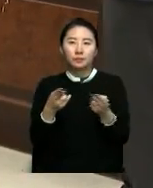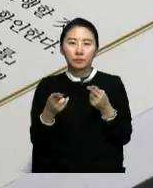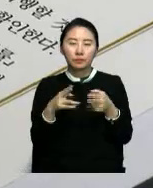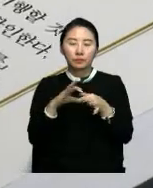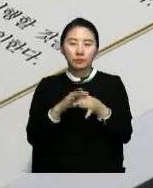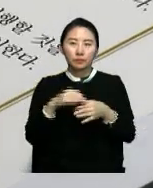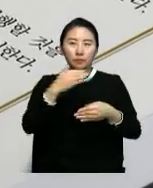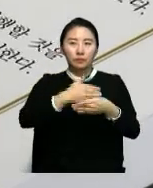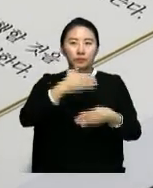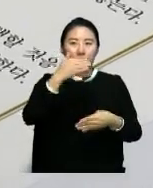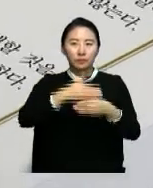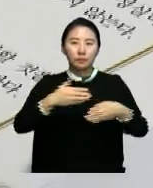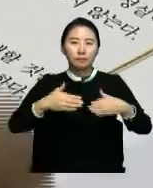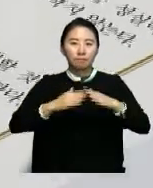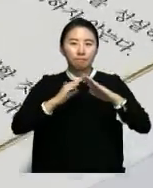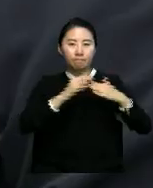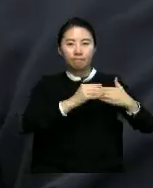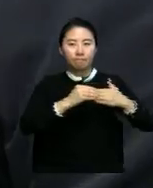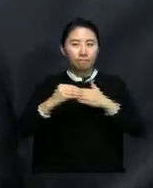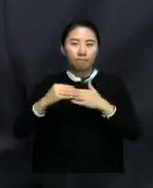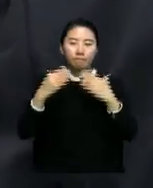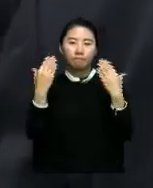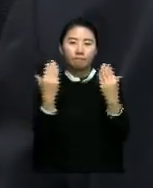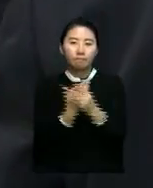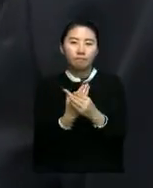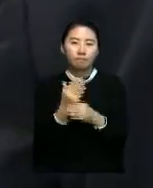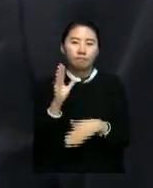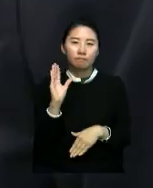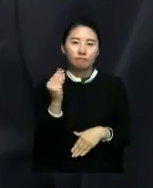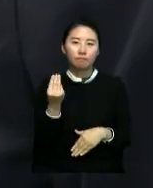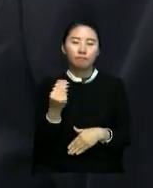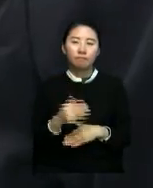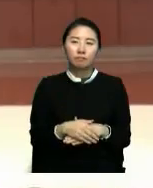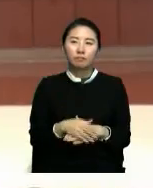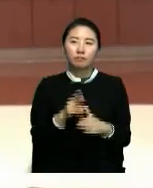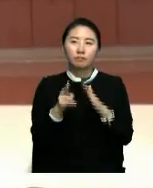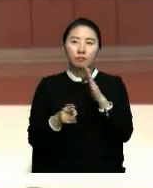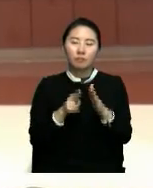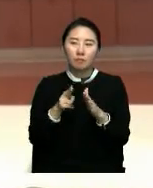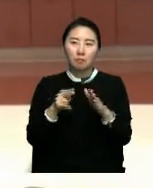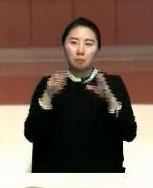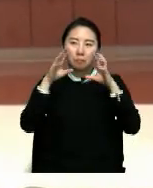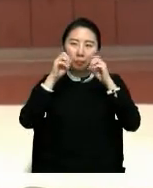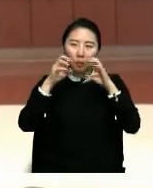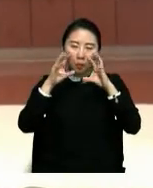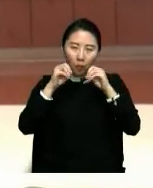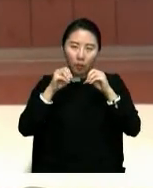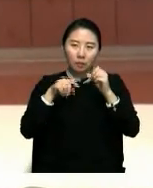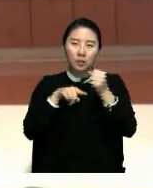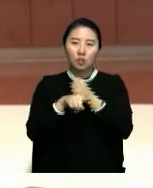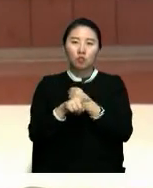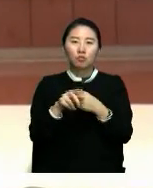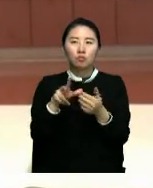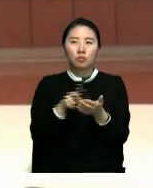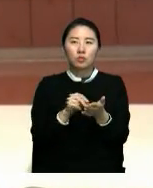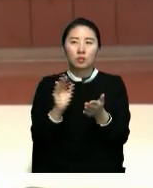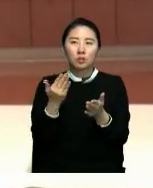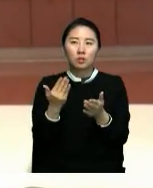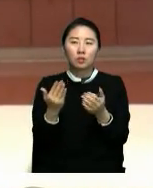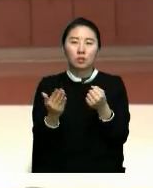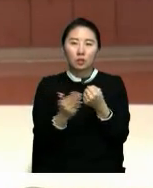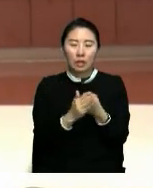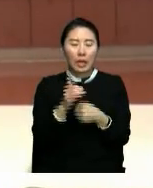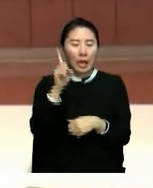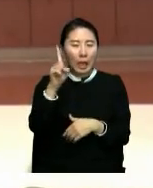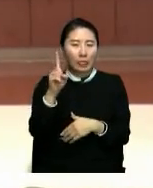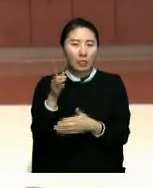통해 방음시설 설치를 이끌어냈습니다. 철도 소음이라는 게이 복합적인 원인이 문제가 되기 때문에 한